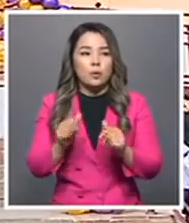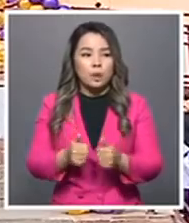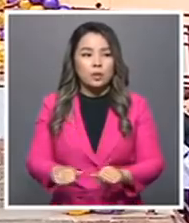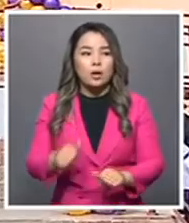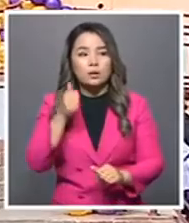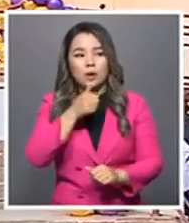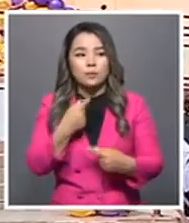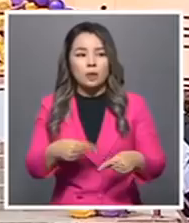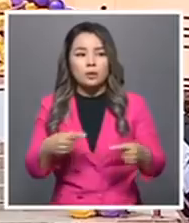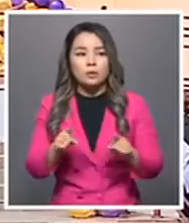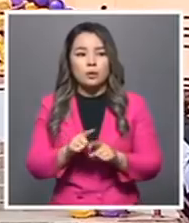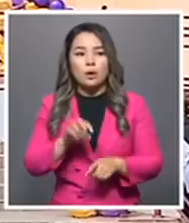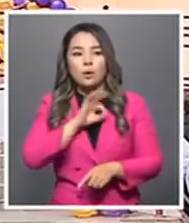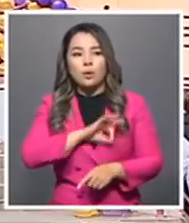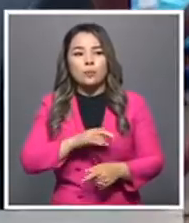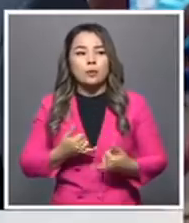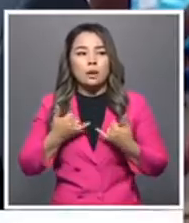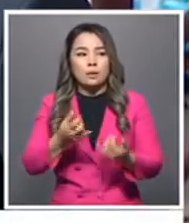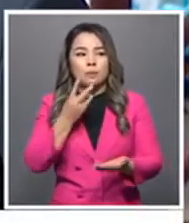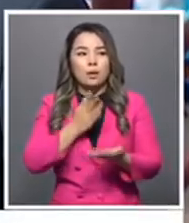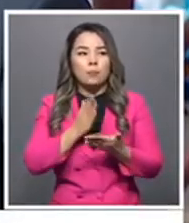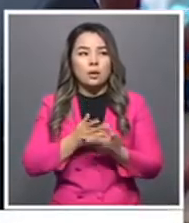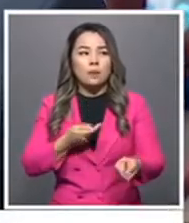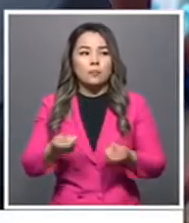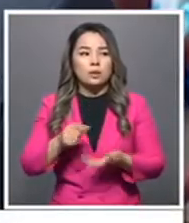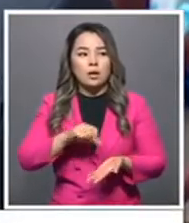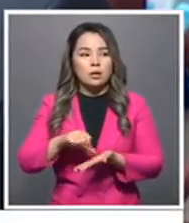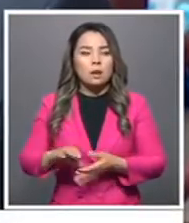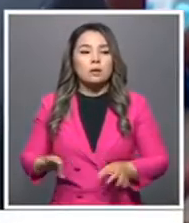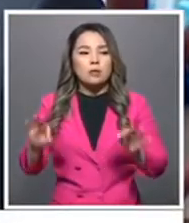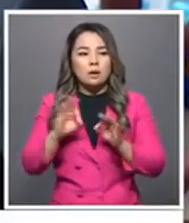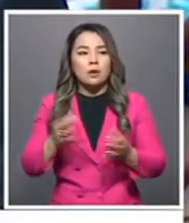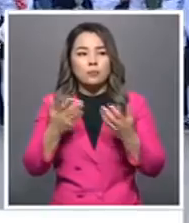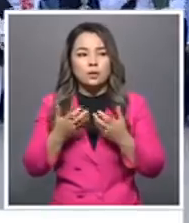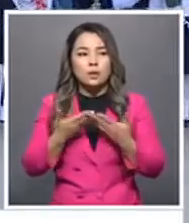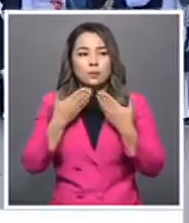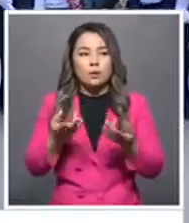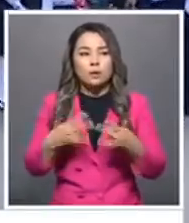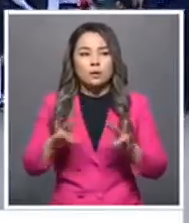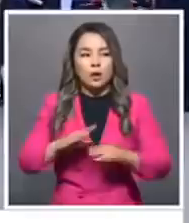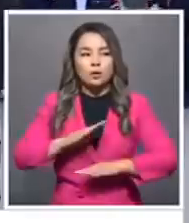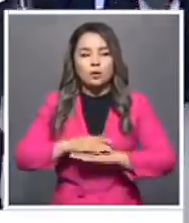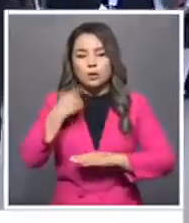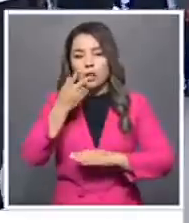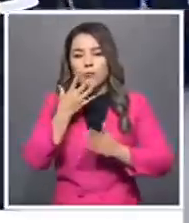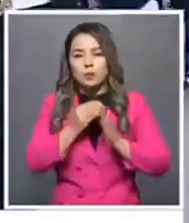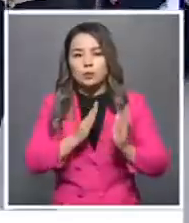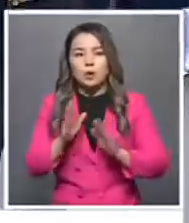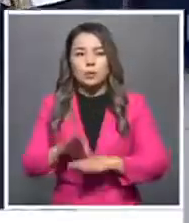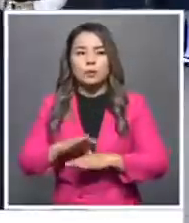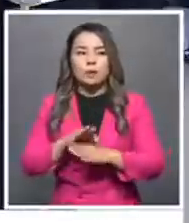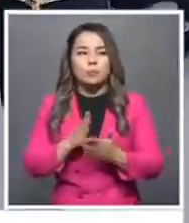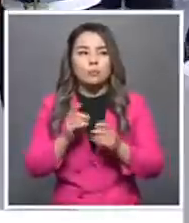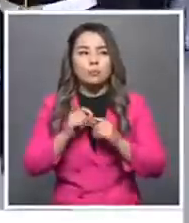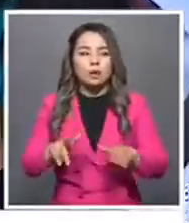қорытындылауда түрлі әдісті қолдануға мүмкіндік бар. Сынып жетекшілері шараны ешқандай есепсіз, сұраусыз жеке тәртіппен өткізеді. Ал мектеп